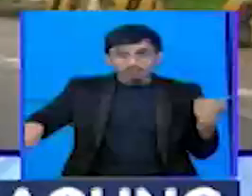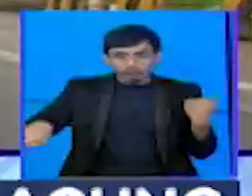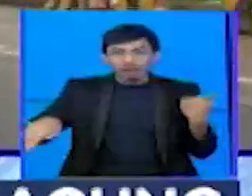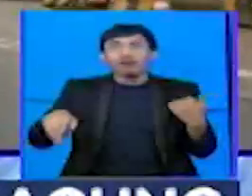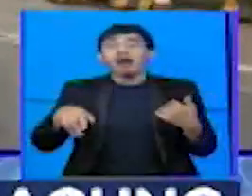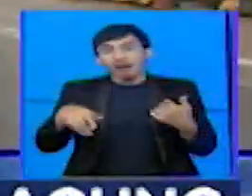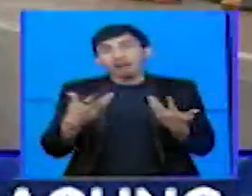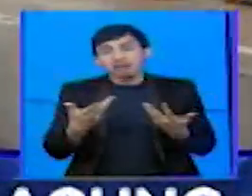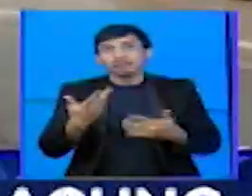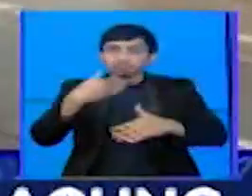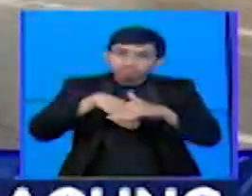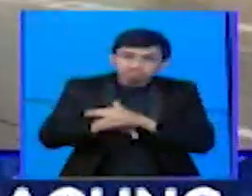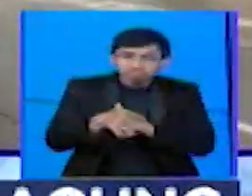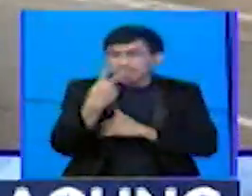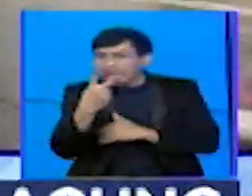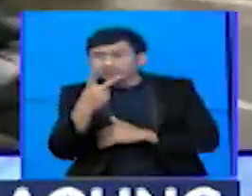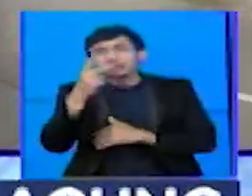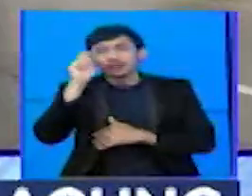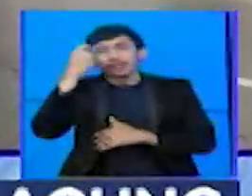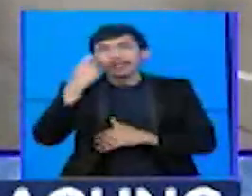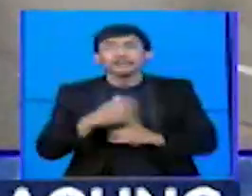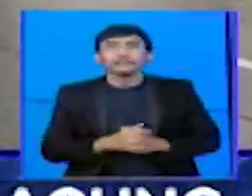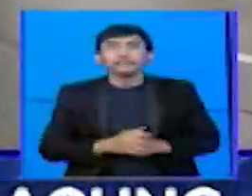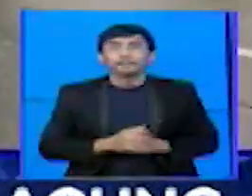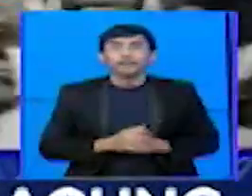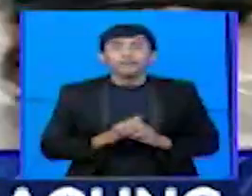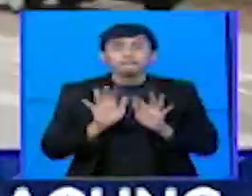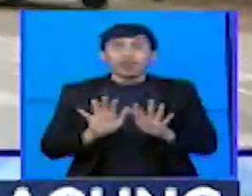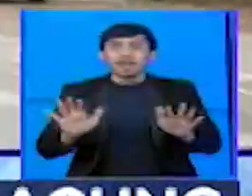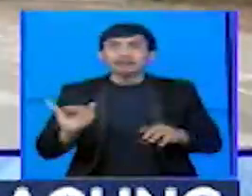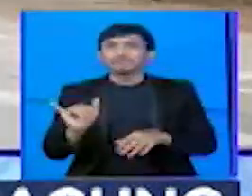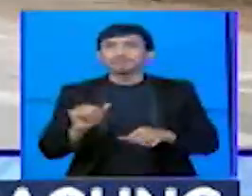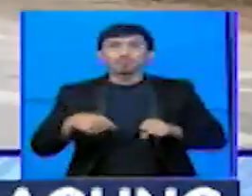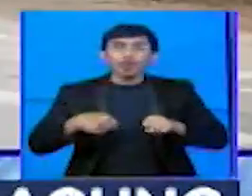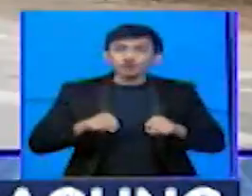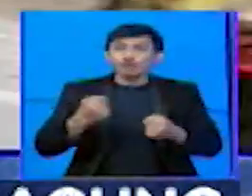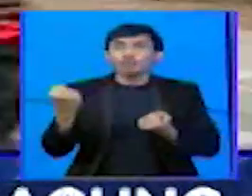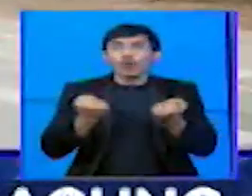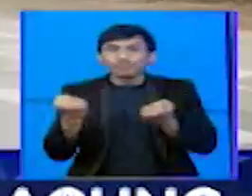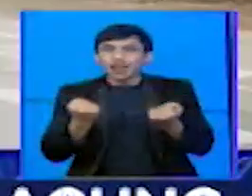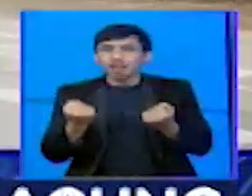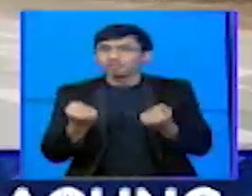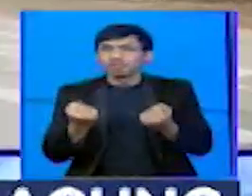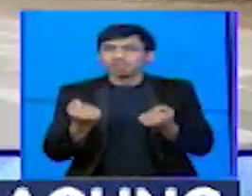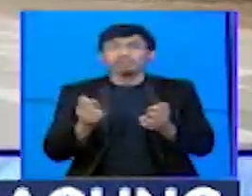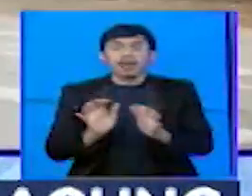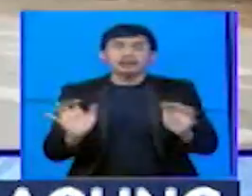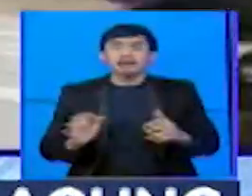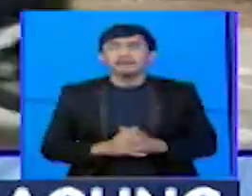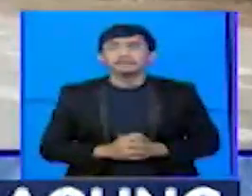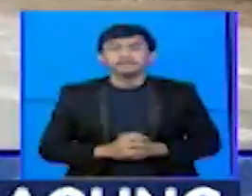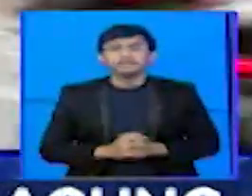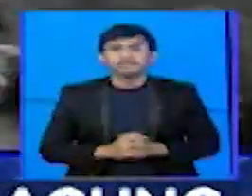menggunakan jalur bawah sehingga ini tentunya sangat membahayakan bagi pengguna jalan maupun pengendara motor lainnya kemudian ditambah lagi dengan